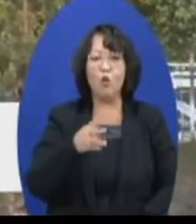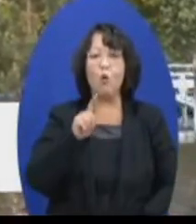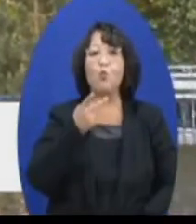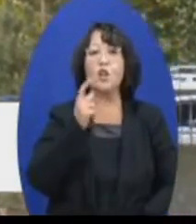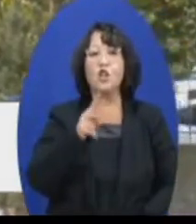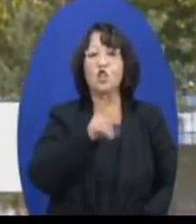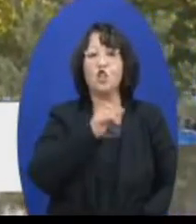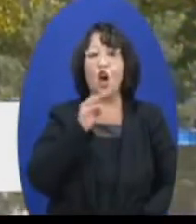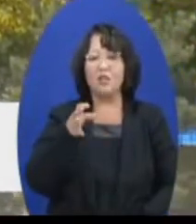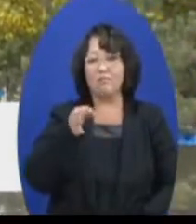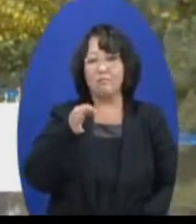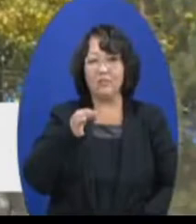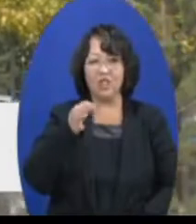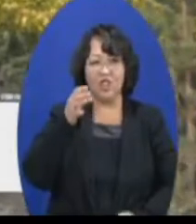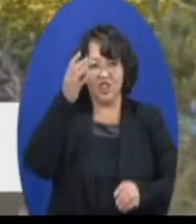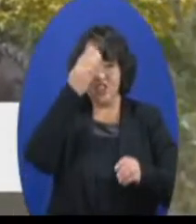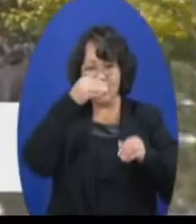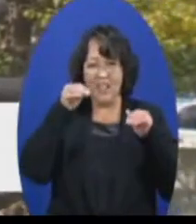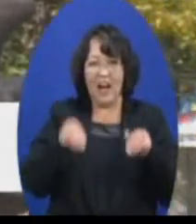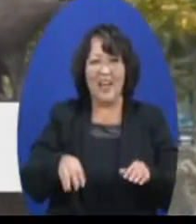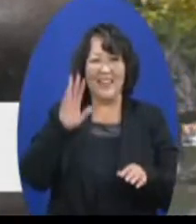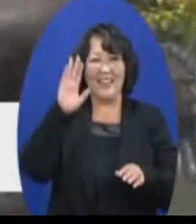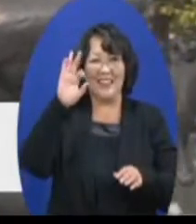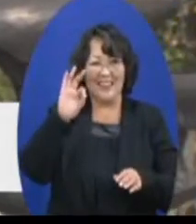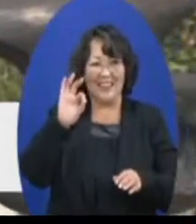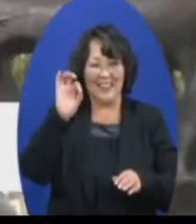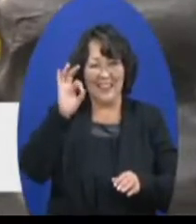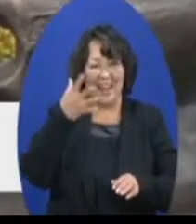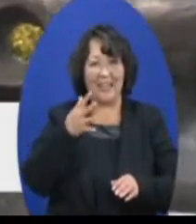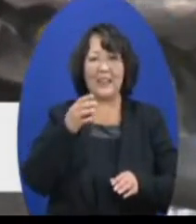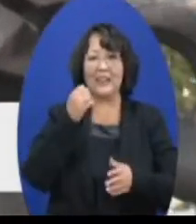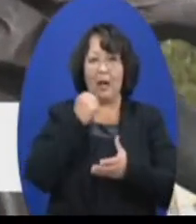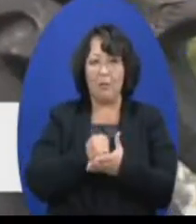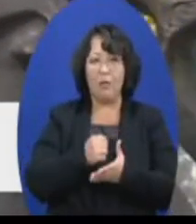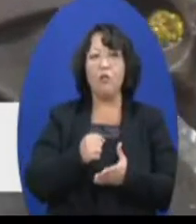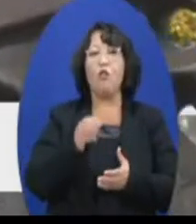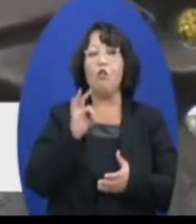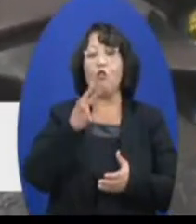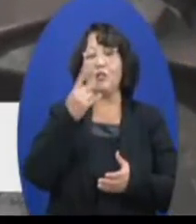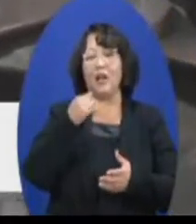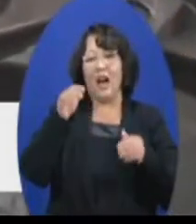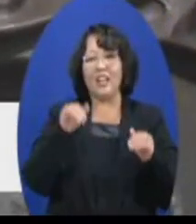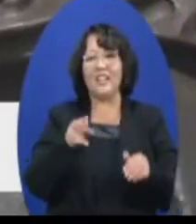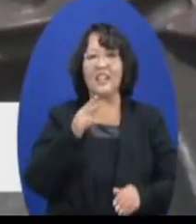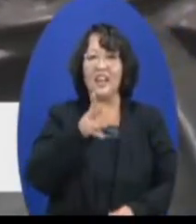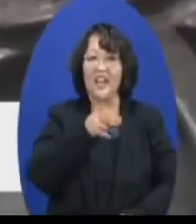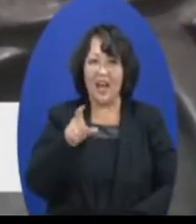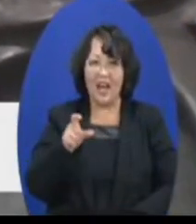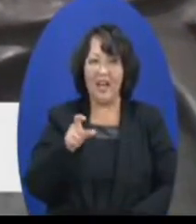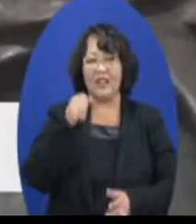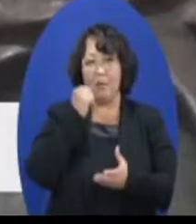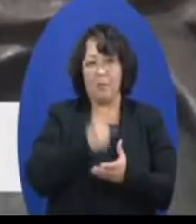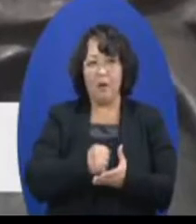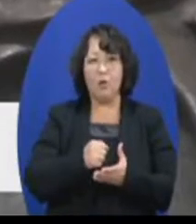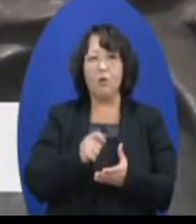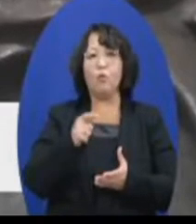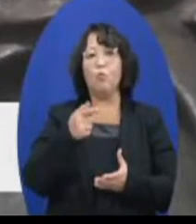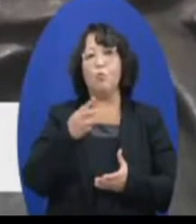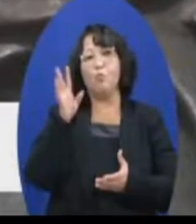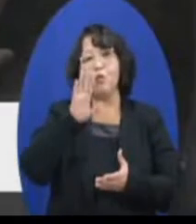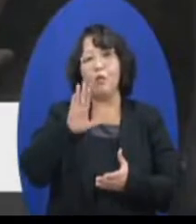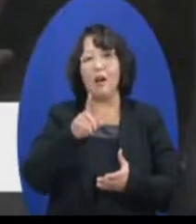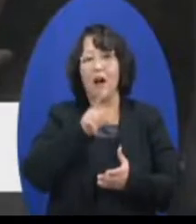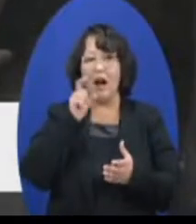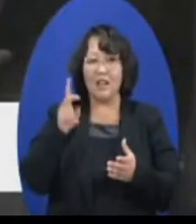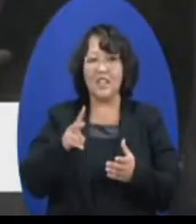зоосон дээр Чингис хааны наран тамга уу, ширээтэй анги, Өгөөдөө хааны дэгрээ тамга, Гүйх хааны ос ангийн тамга, Мөн хааны